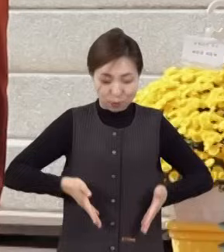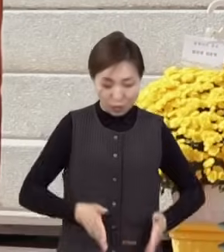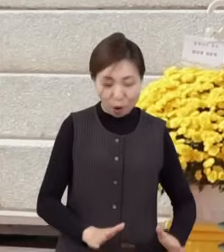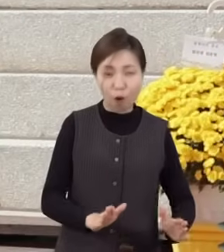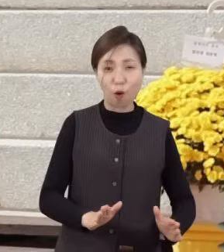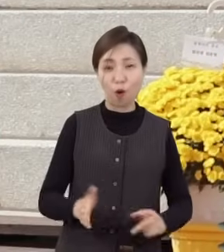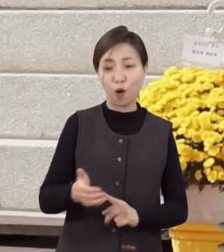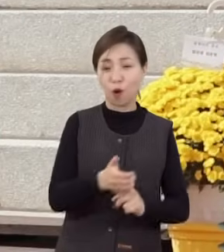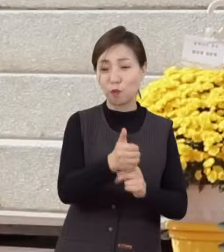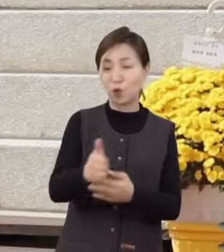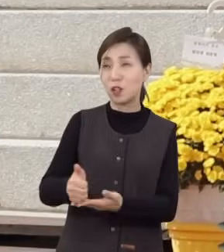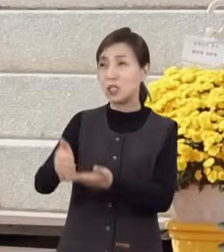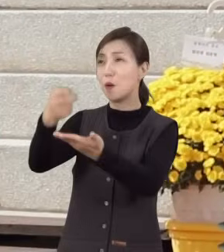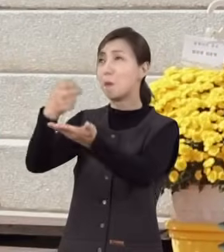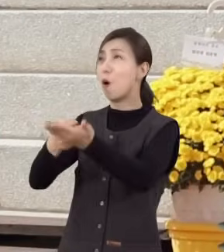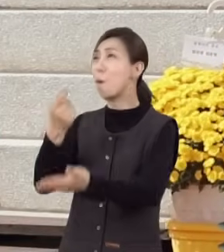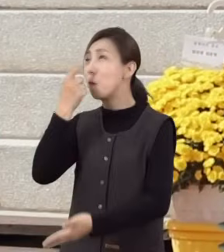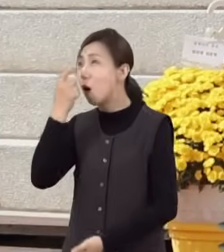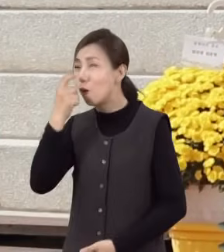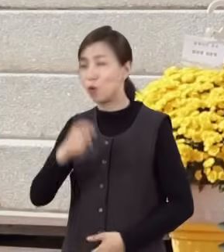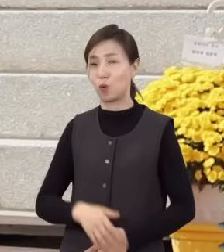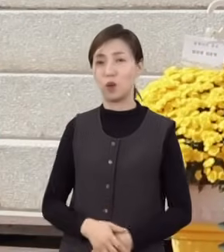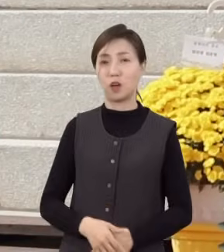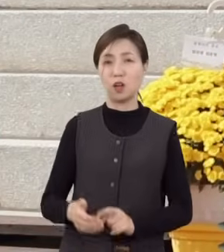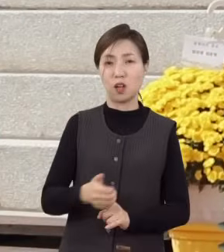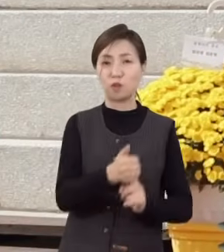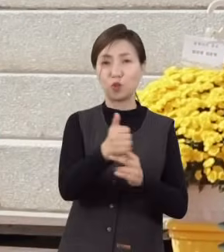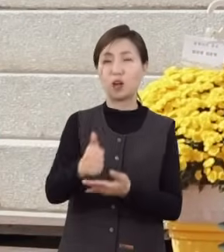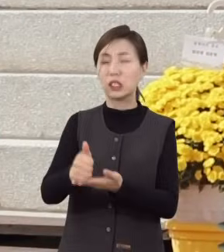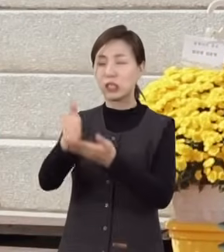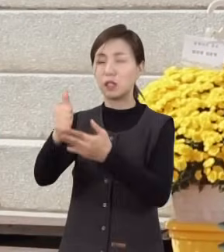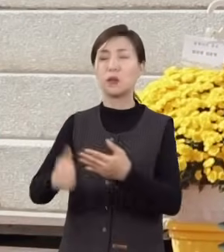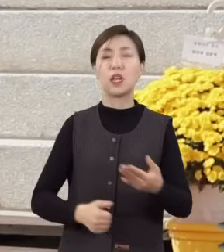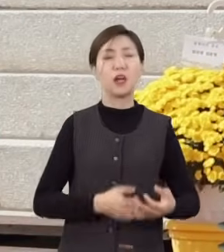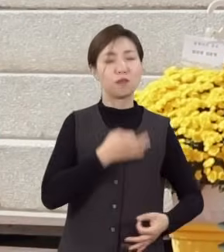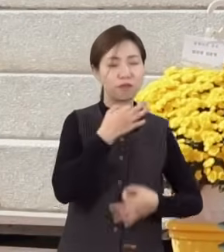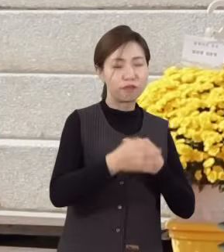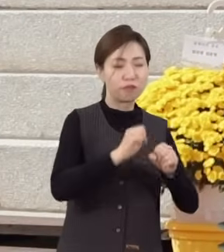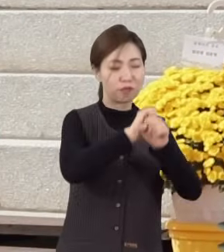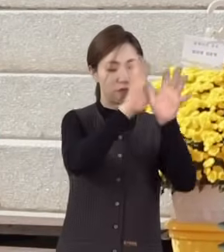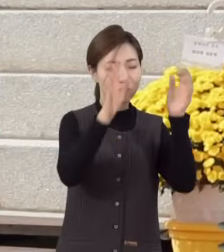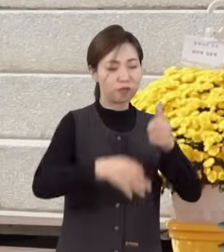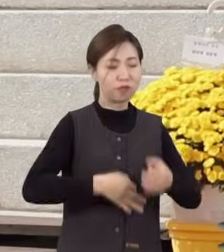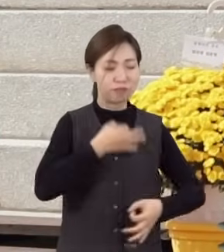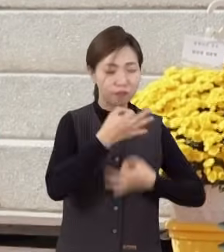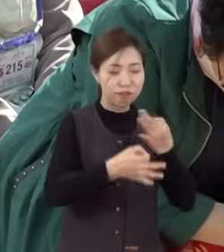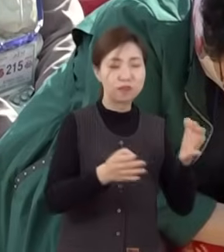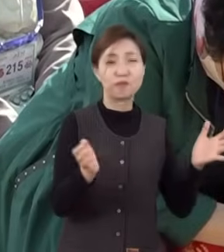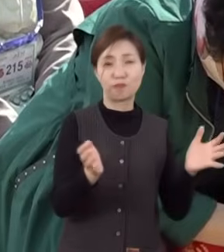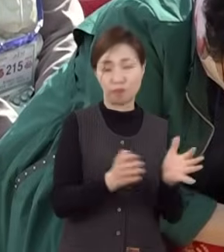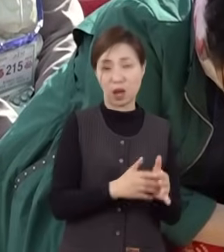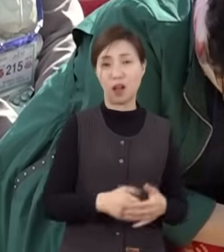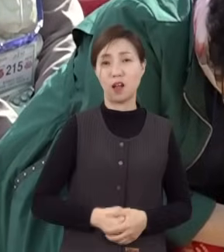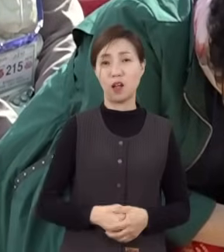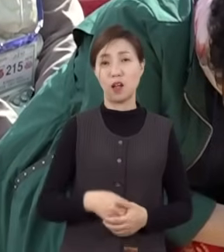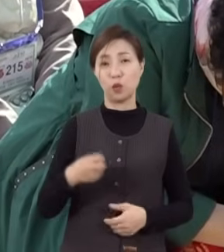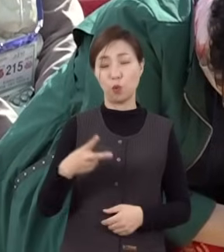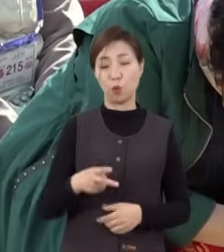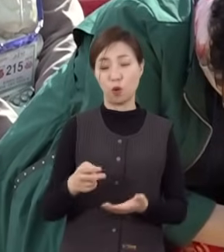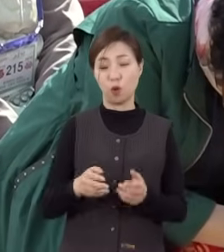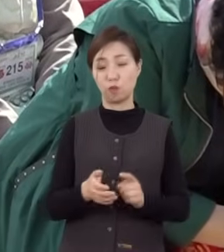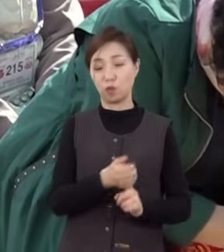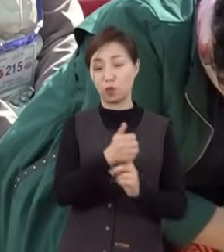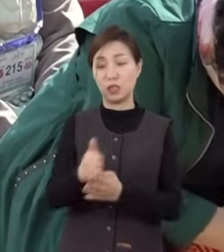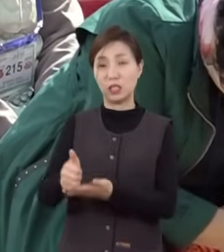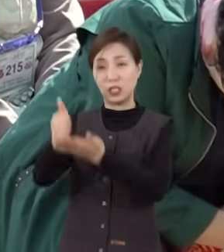만나서 이번 생 염불을 한번 하고 부처님 경전 한 구절 한 개송이라도 여러분들이